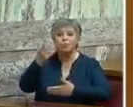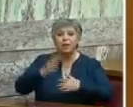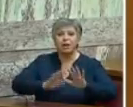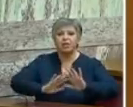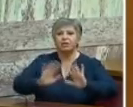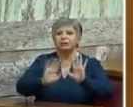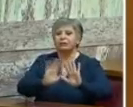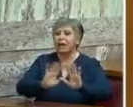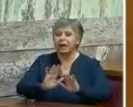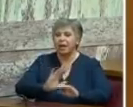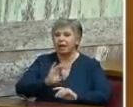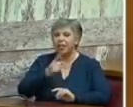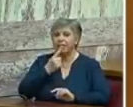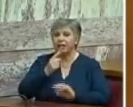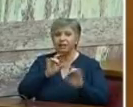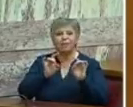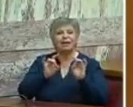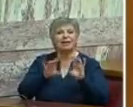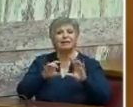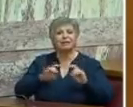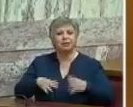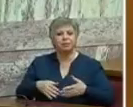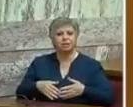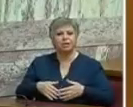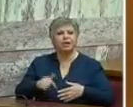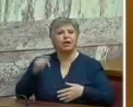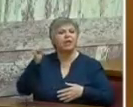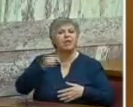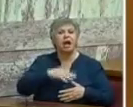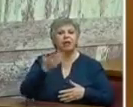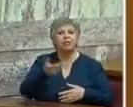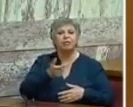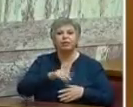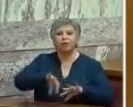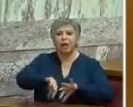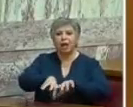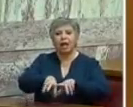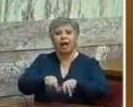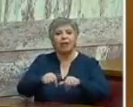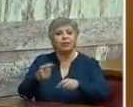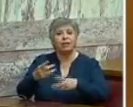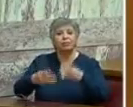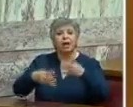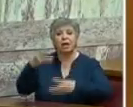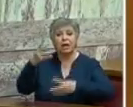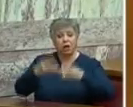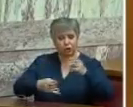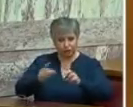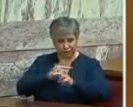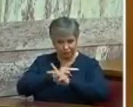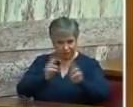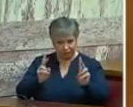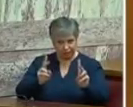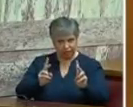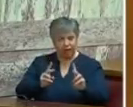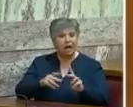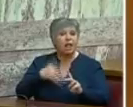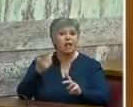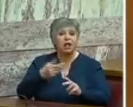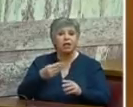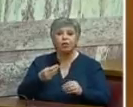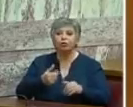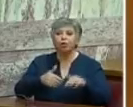επιχειρήσεις δεν πτωχεύουν από τα λογιστικά κέρδη ή από τα, πώς το λένε, πτωχεύουν από το τι έχουν στο